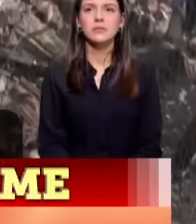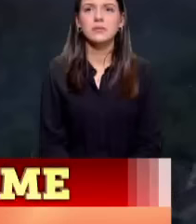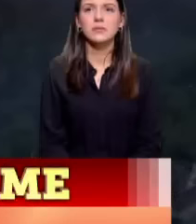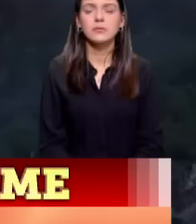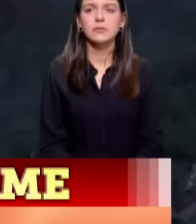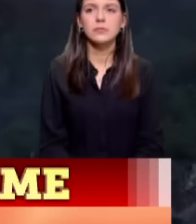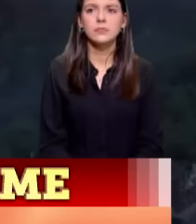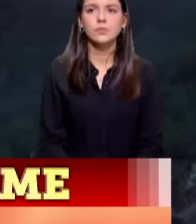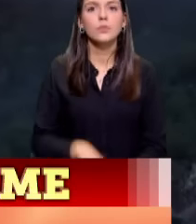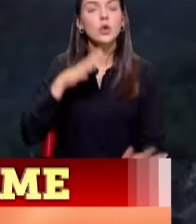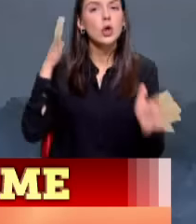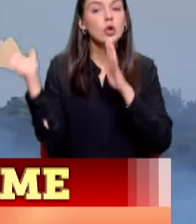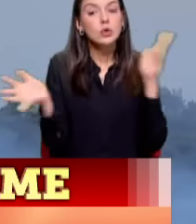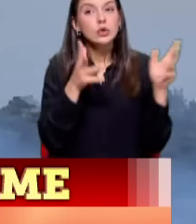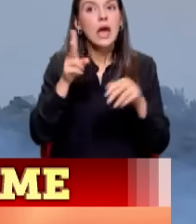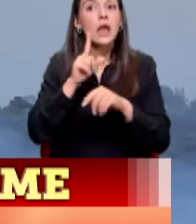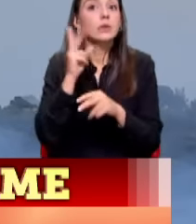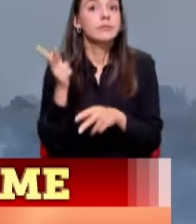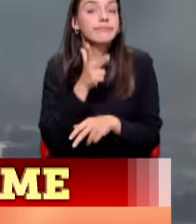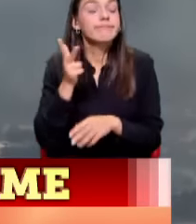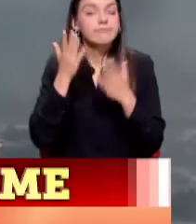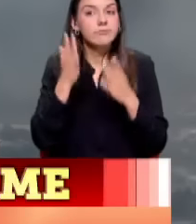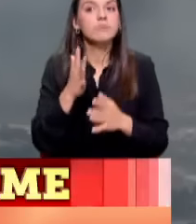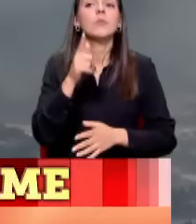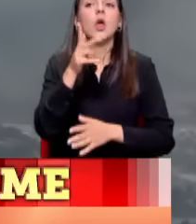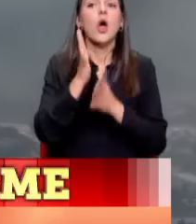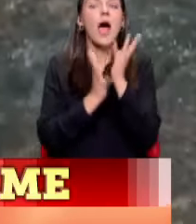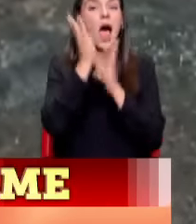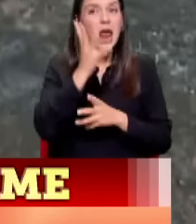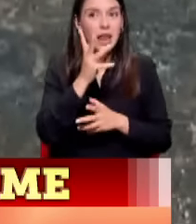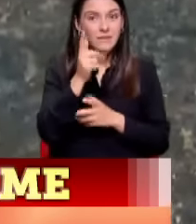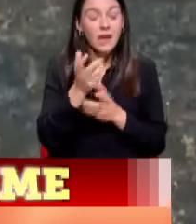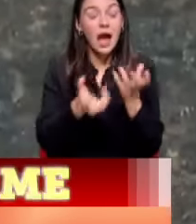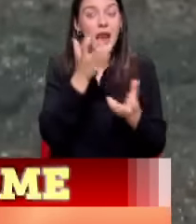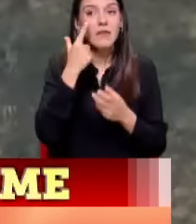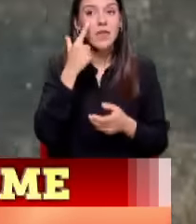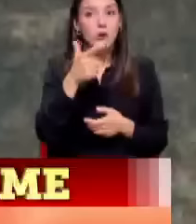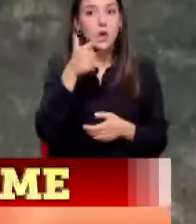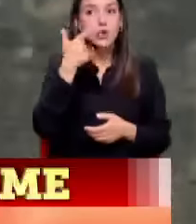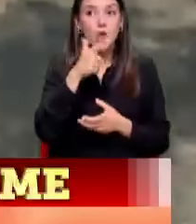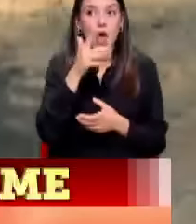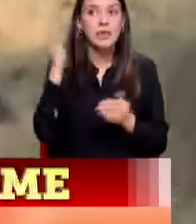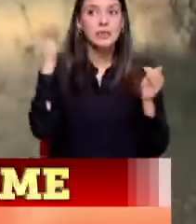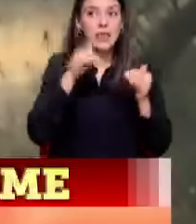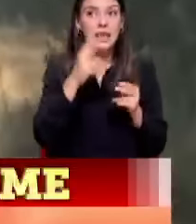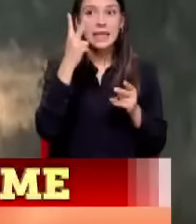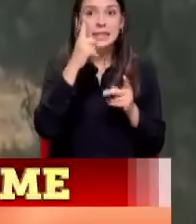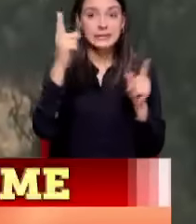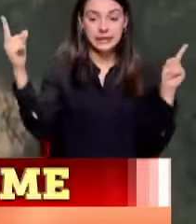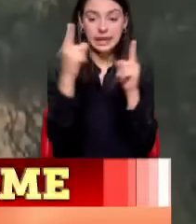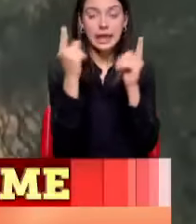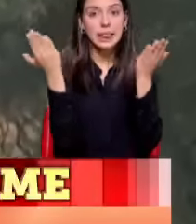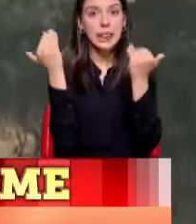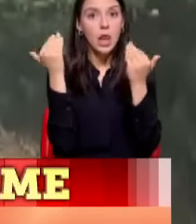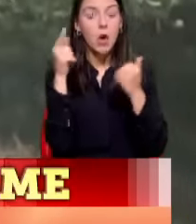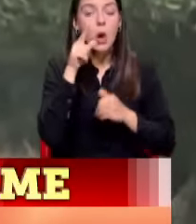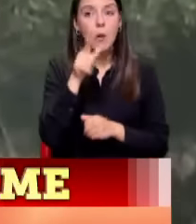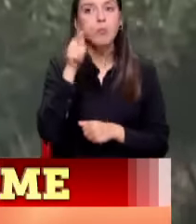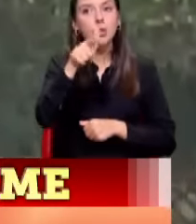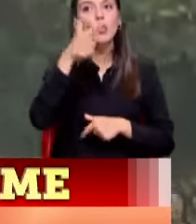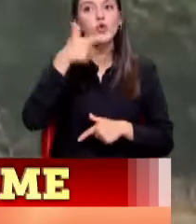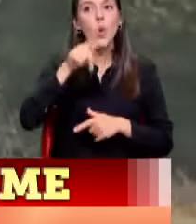oldu. Rüzgar şiddetli alevler orman köylerini tehdit etti gün boyu. Köye alevler iki koldan birden ilerliyor. Burası